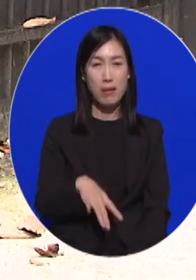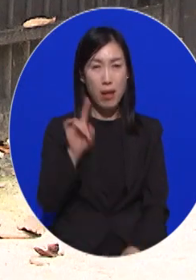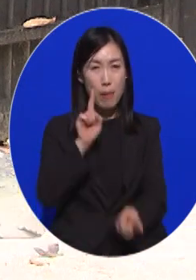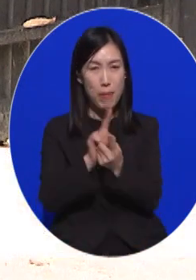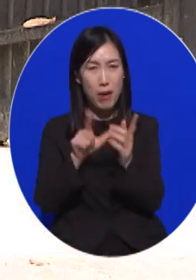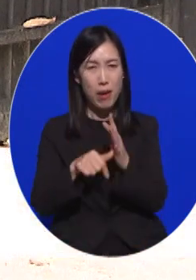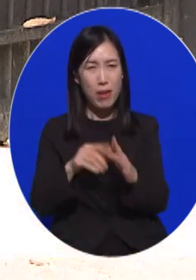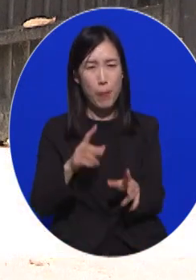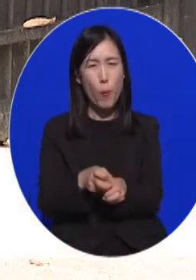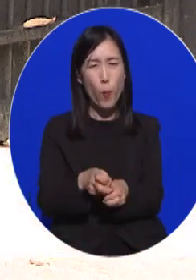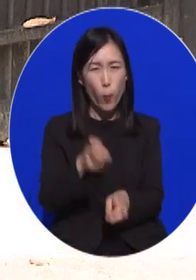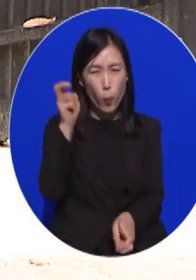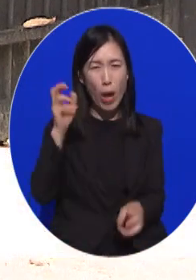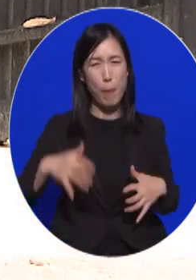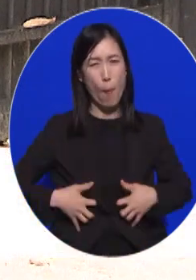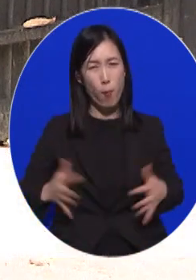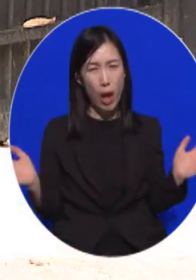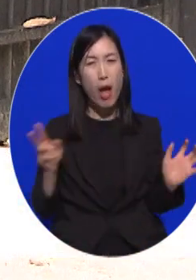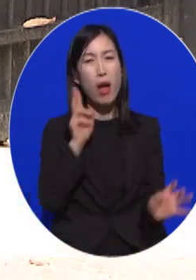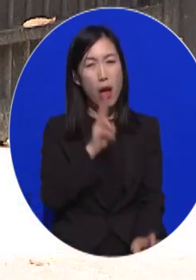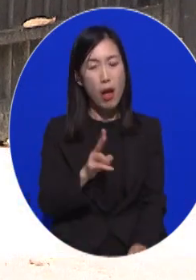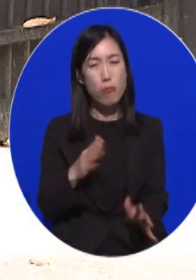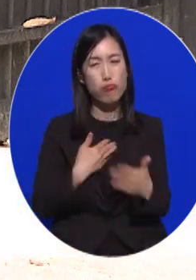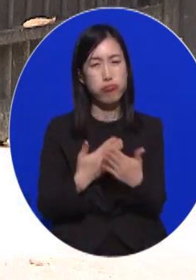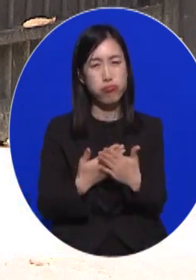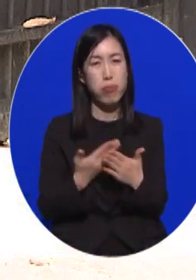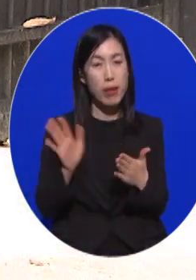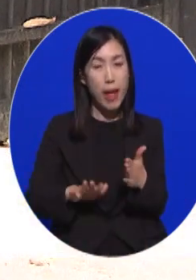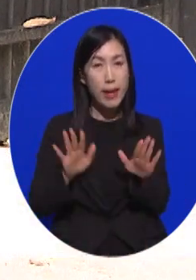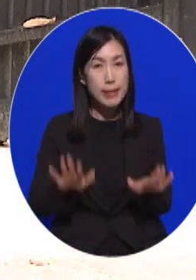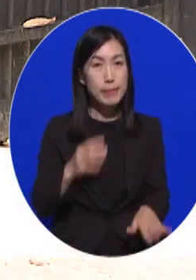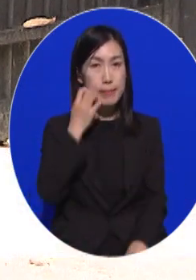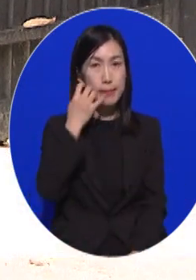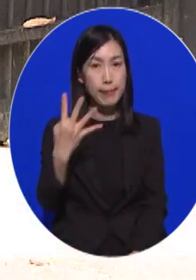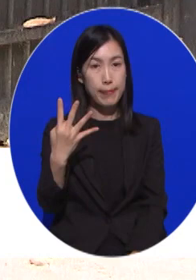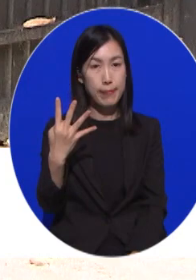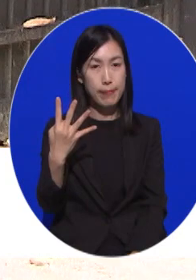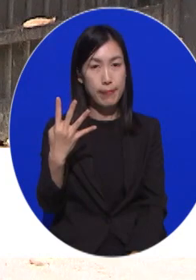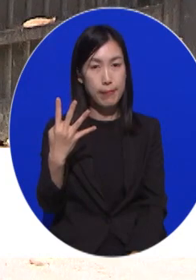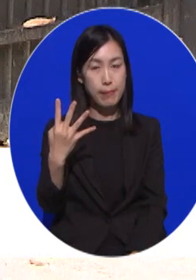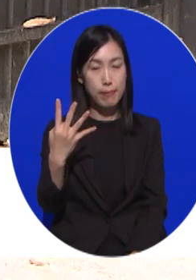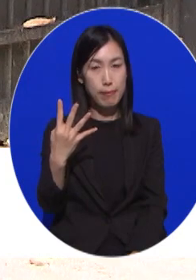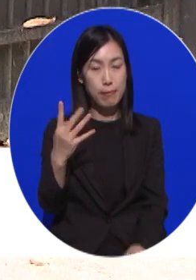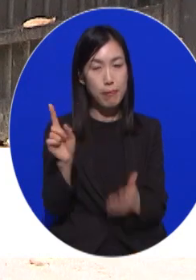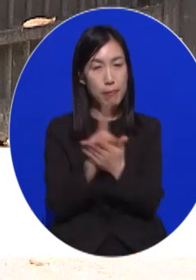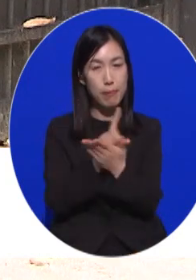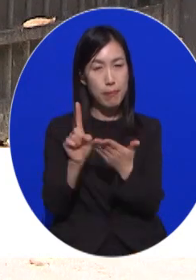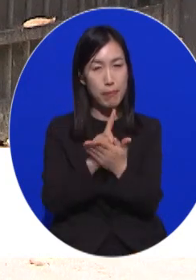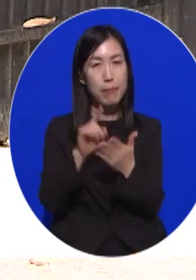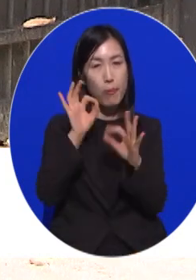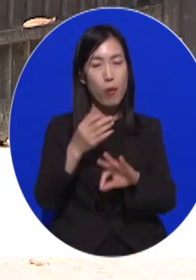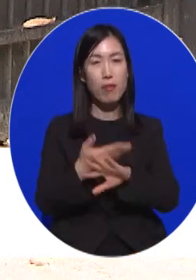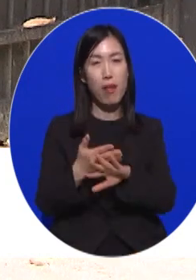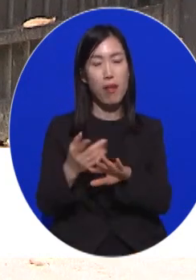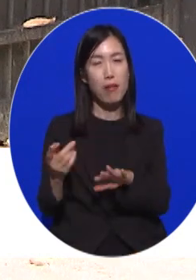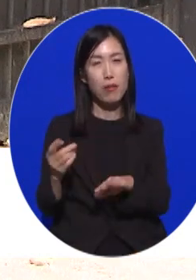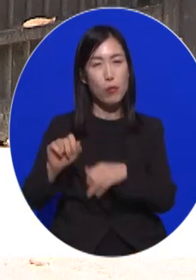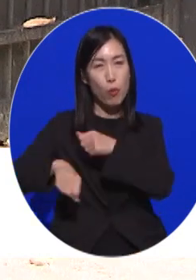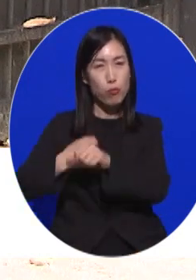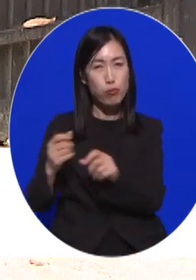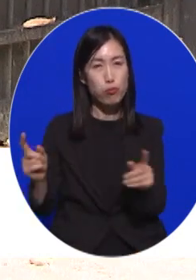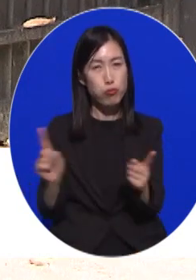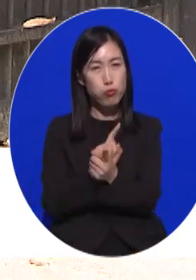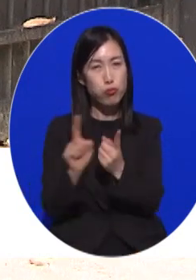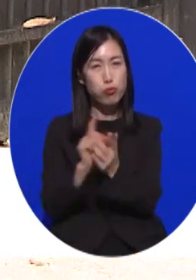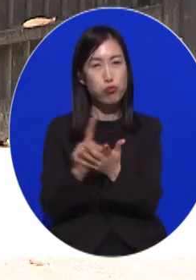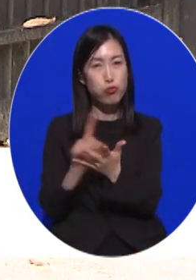좀 불안해 보이는 상태였는데 어 한 지금 4개월 정도 어 적응을 하면서 다른 개체들이 합사도